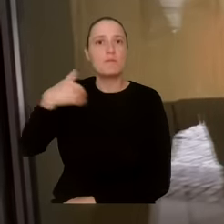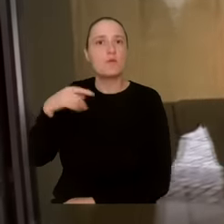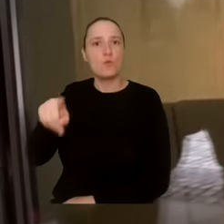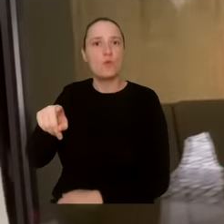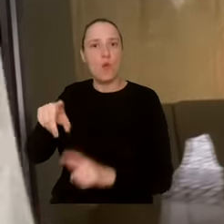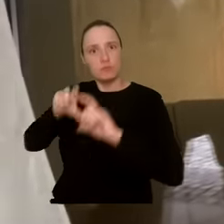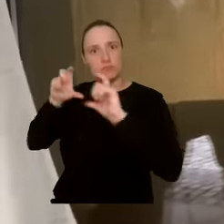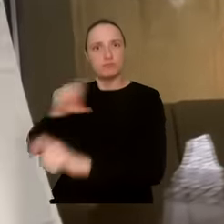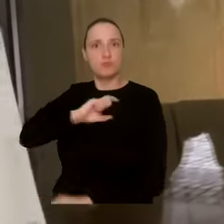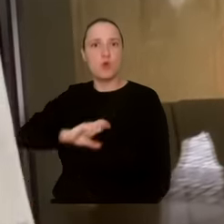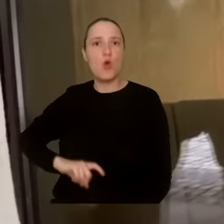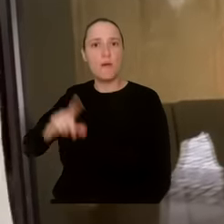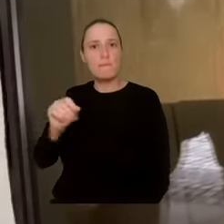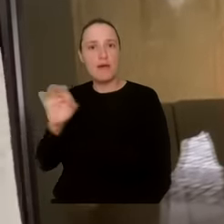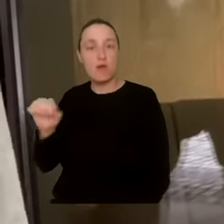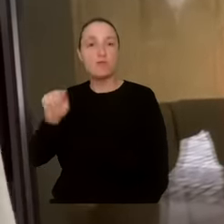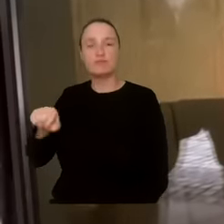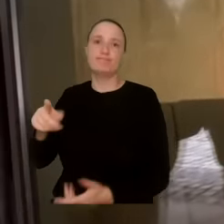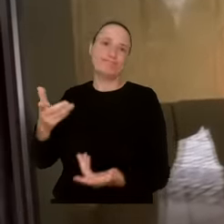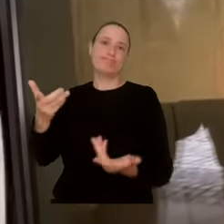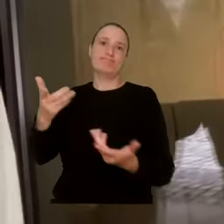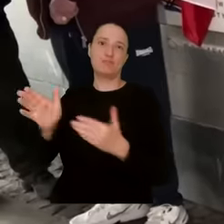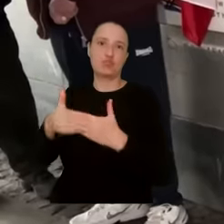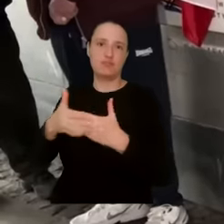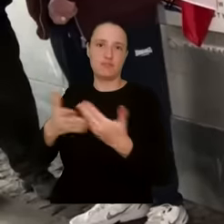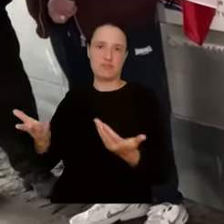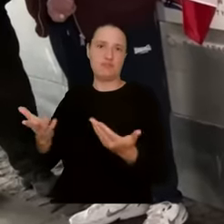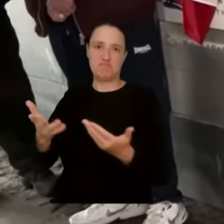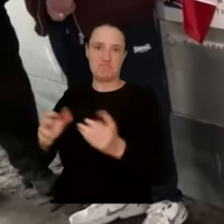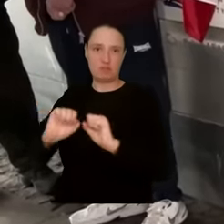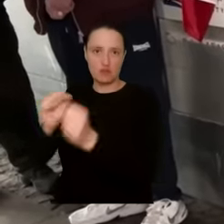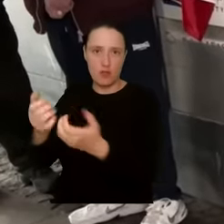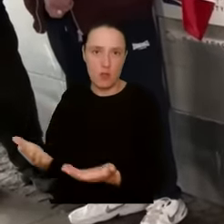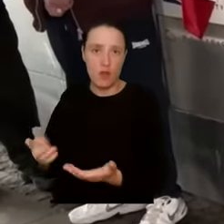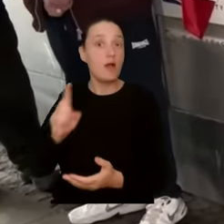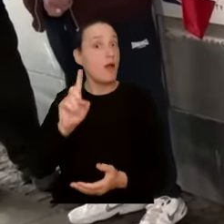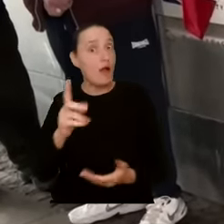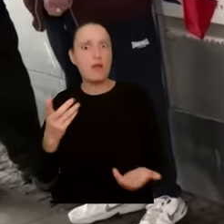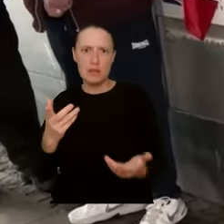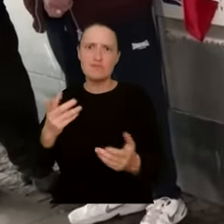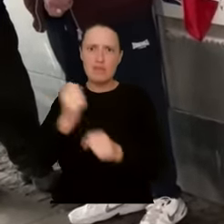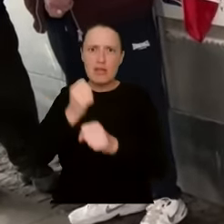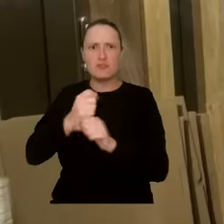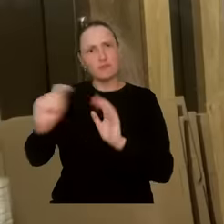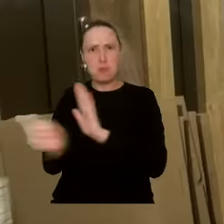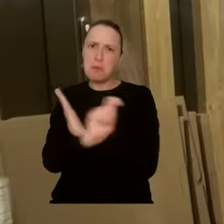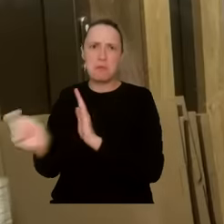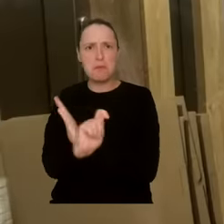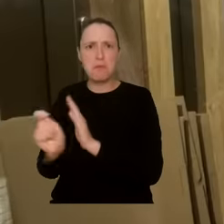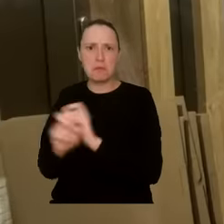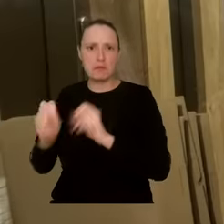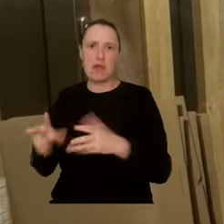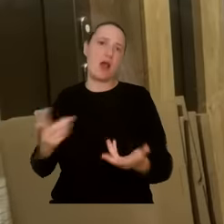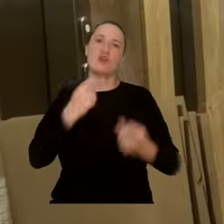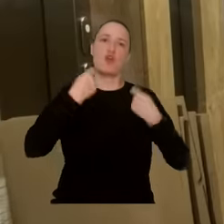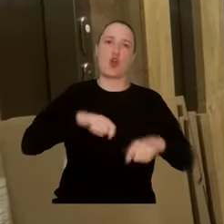która uniemożliwiła im wejście do środka. Jednak, jak twierdzą rolnicy, kurierzy i pracownicy biurowca wchodzili do środka bez przeszkód. W tej chwili